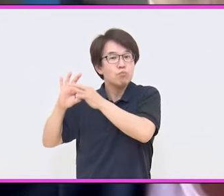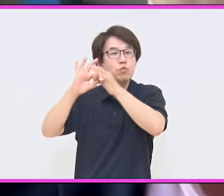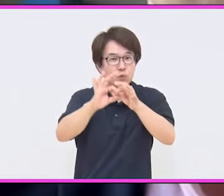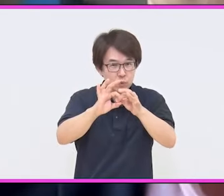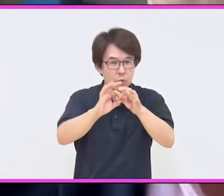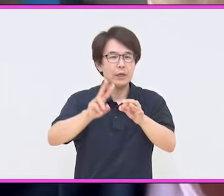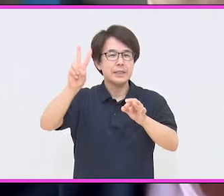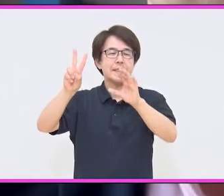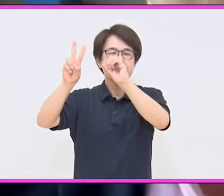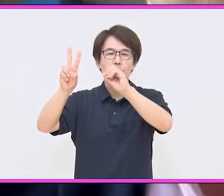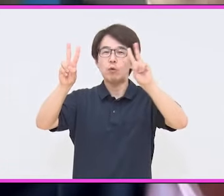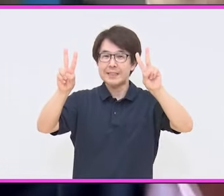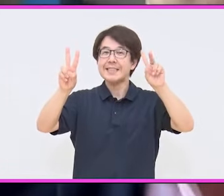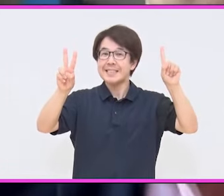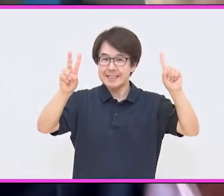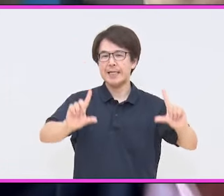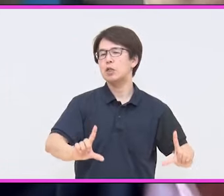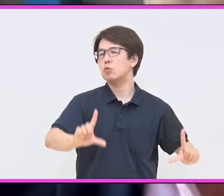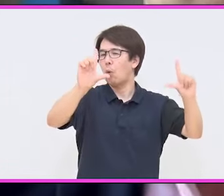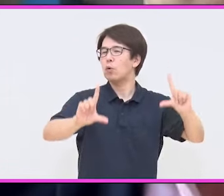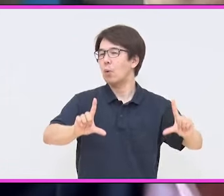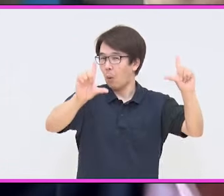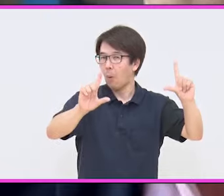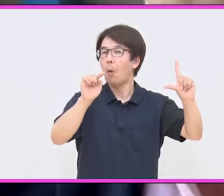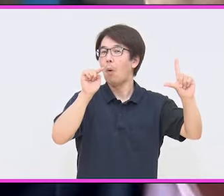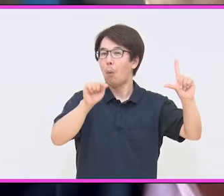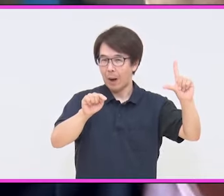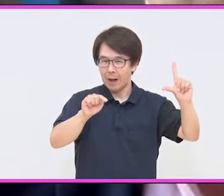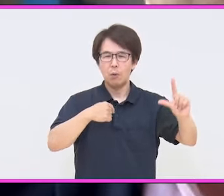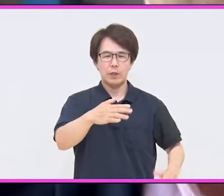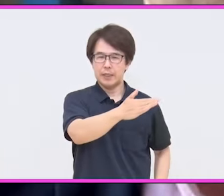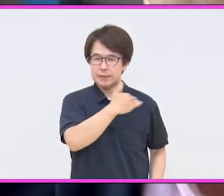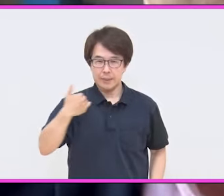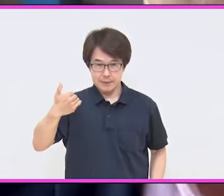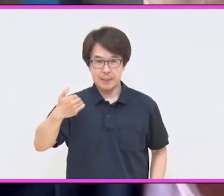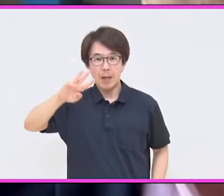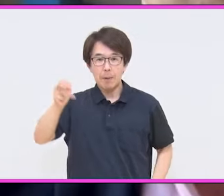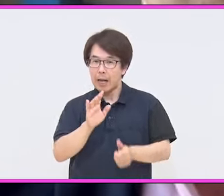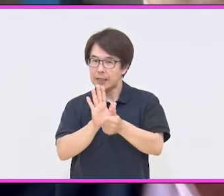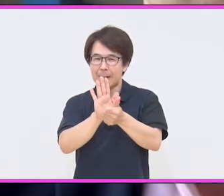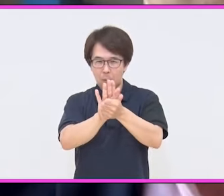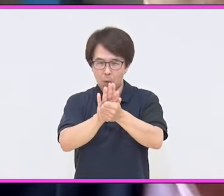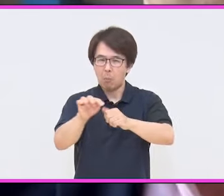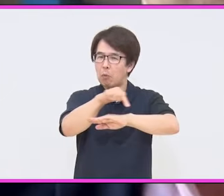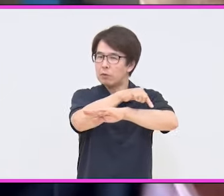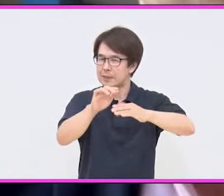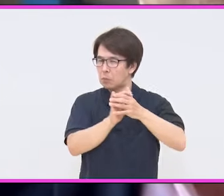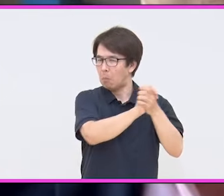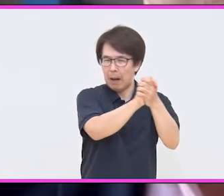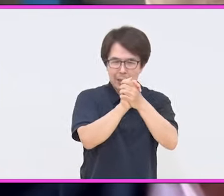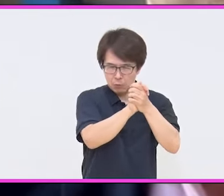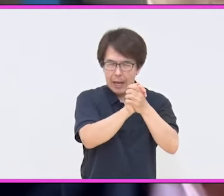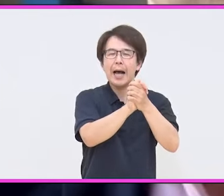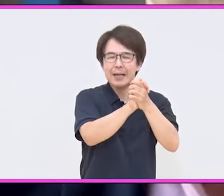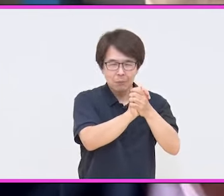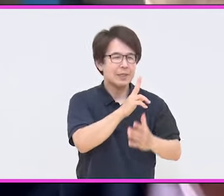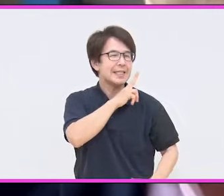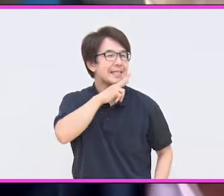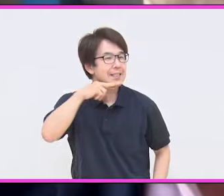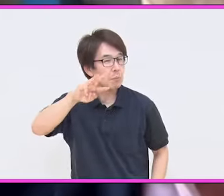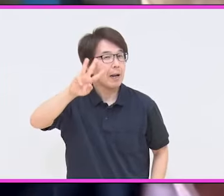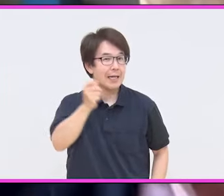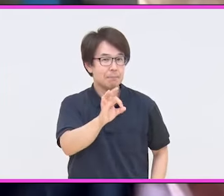2021東京は、私たちパラサポ、そしてプロジェクトパートナーにイギリスパラ